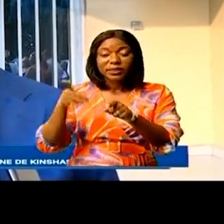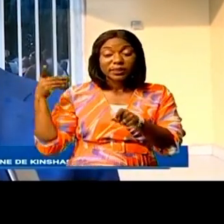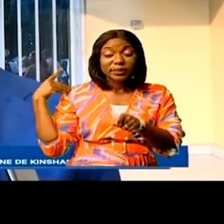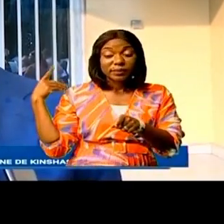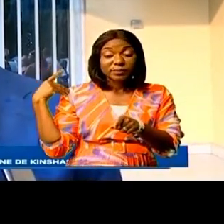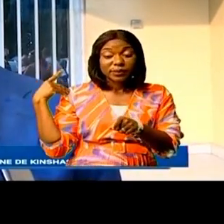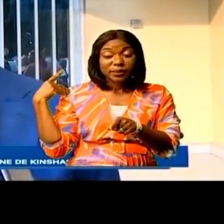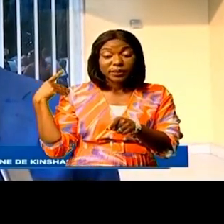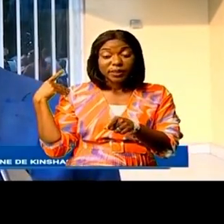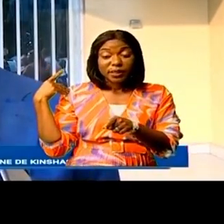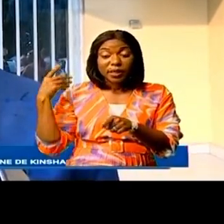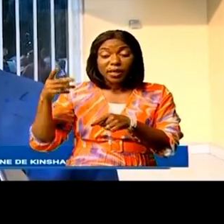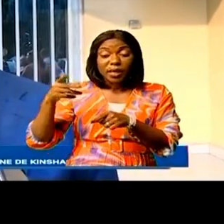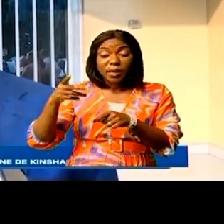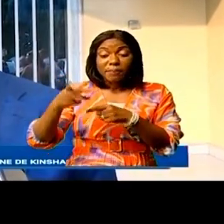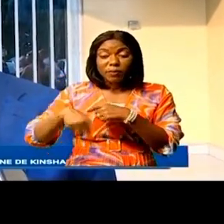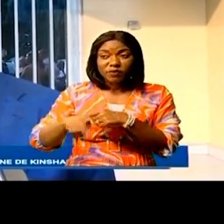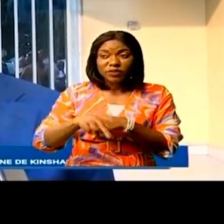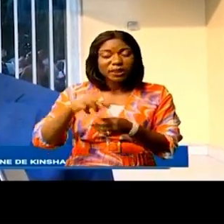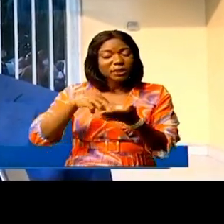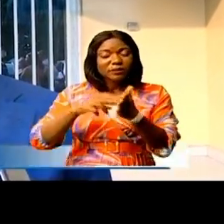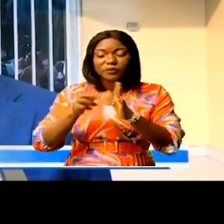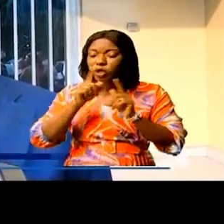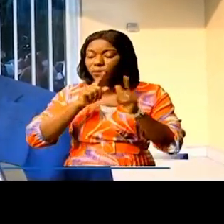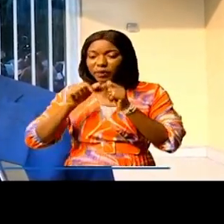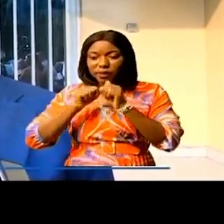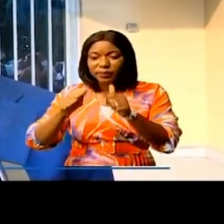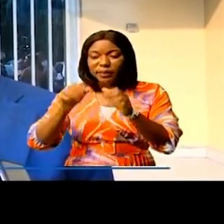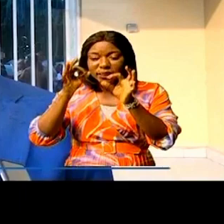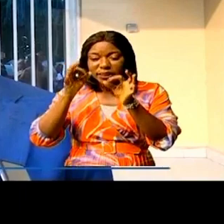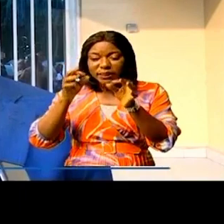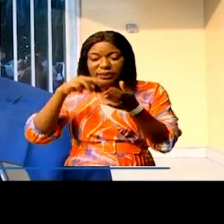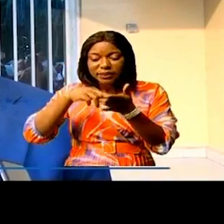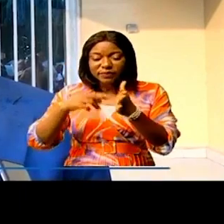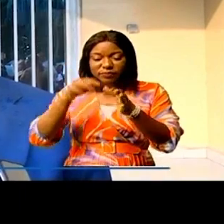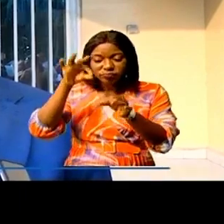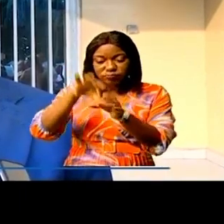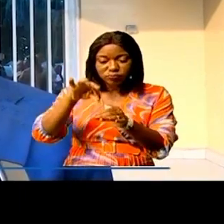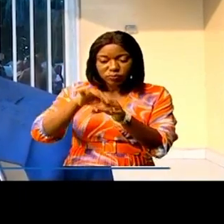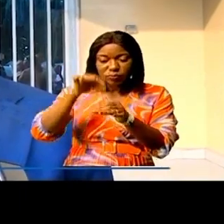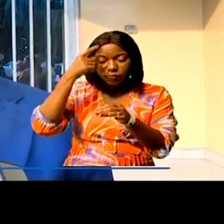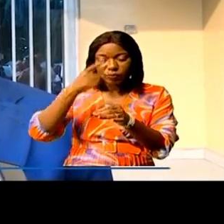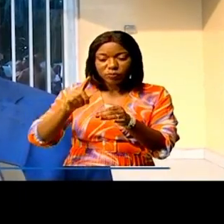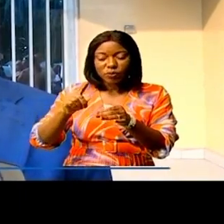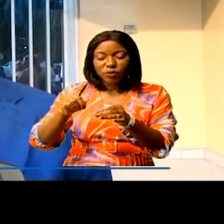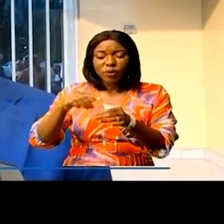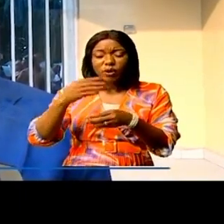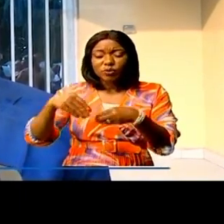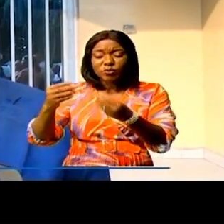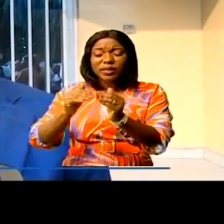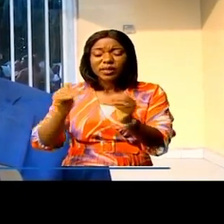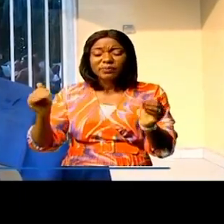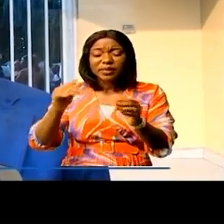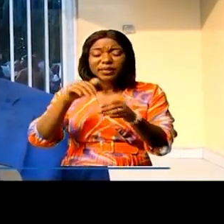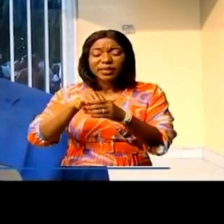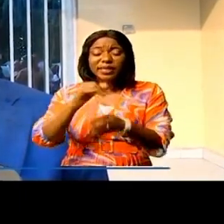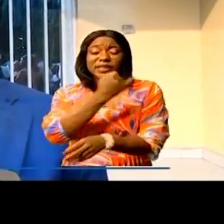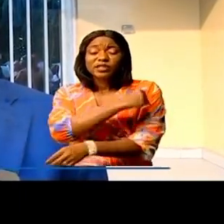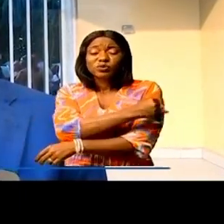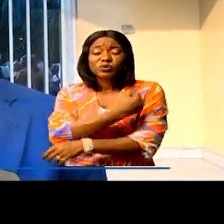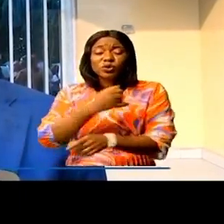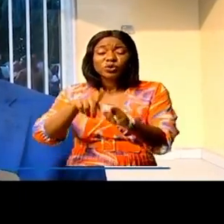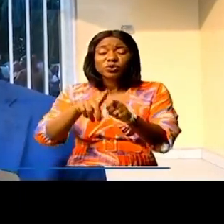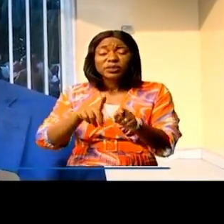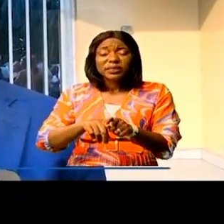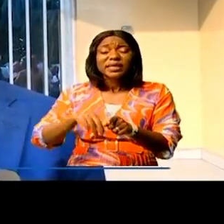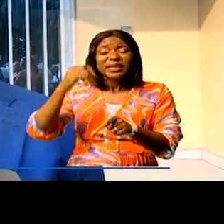fait réduits au silence. Alors que ce sont des gens qu'on peut utiliser pour la pacification de l'Ituri, alors que ce sont des gens dont les opinions